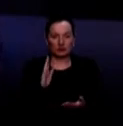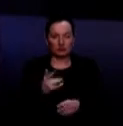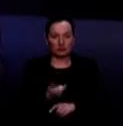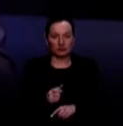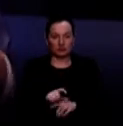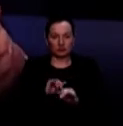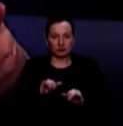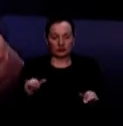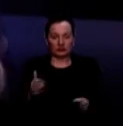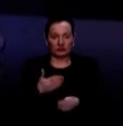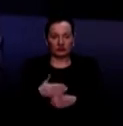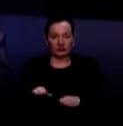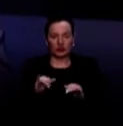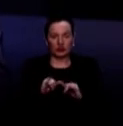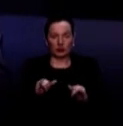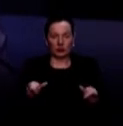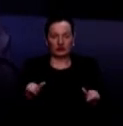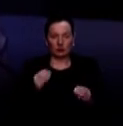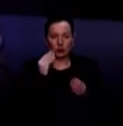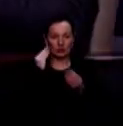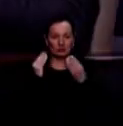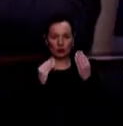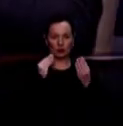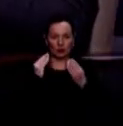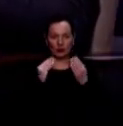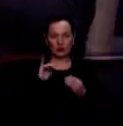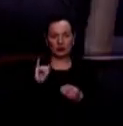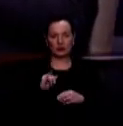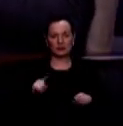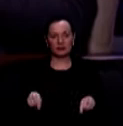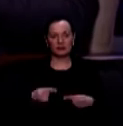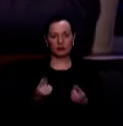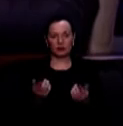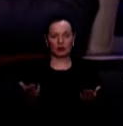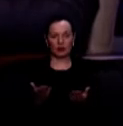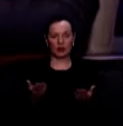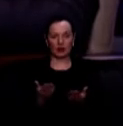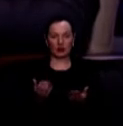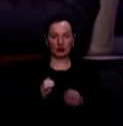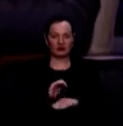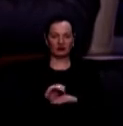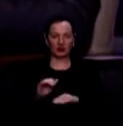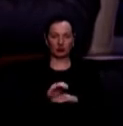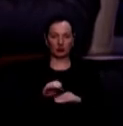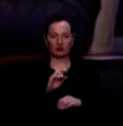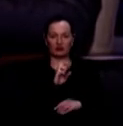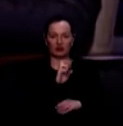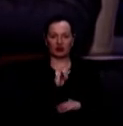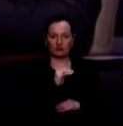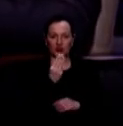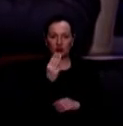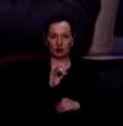частині розвитку косметології і створення якихось таких виробів із біошіфіту.